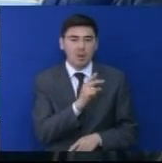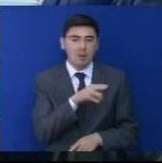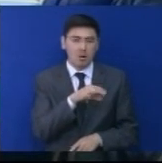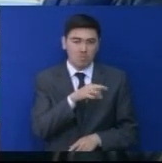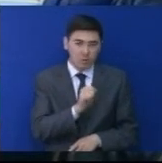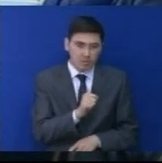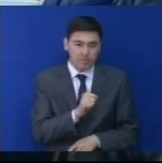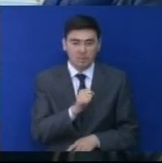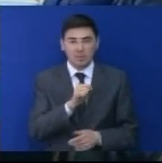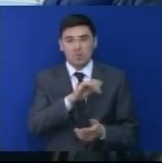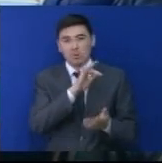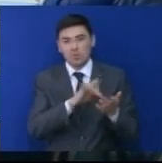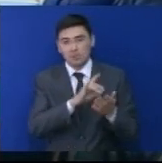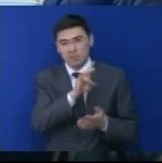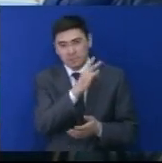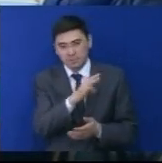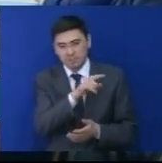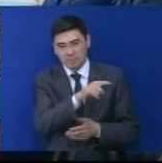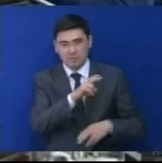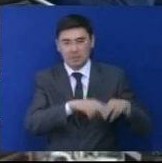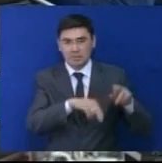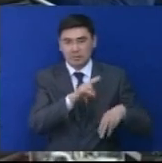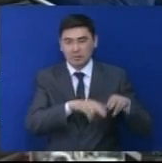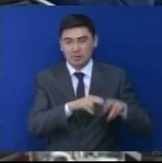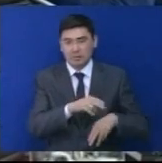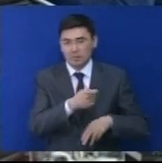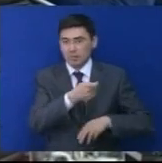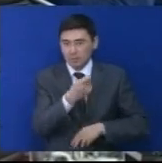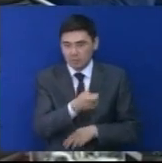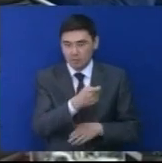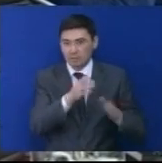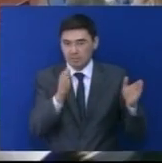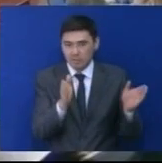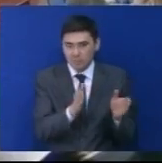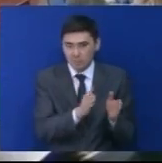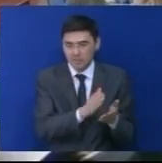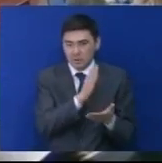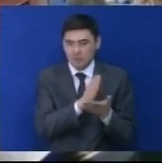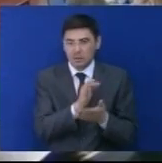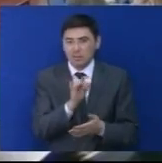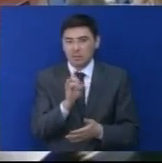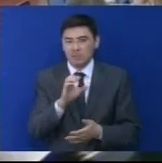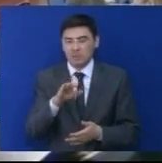и в столице наблюдается снижение темпов строительства и привлечения инвестиций.